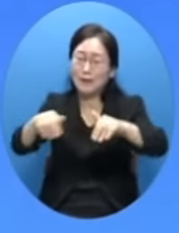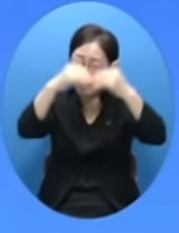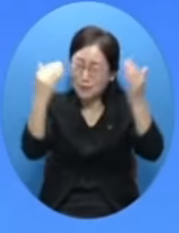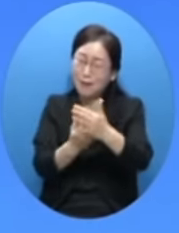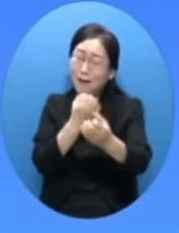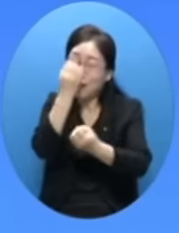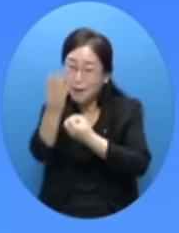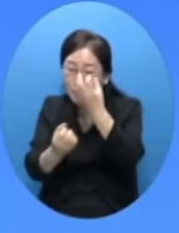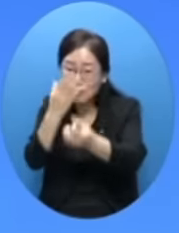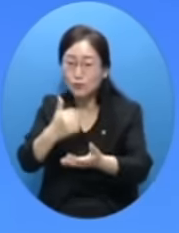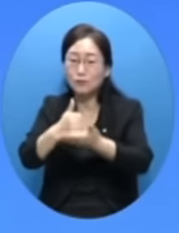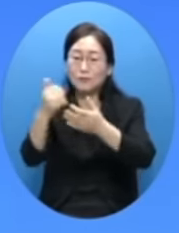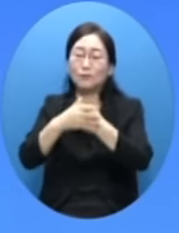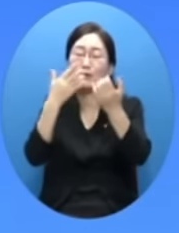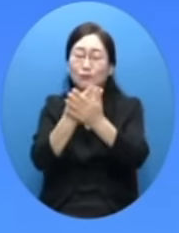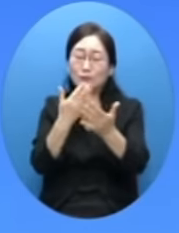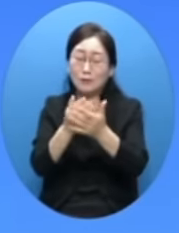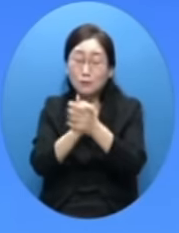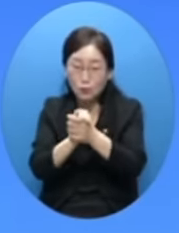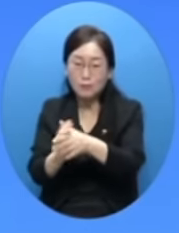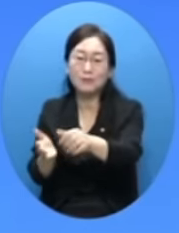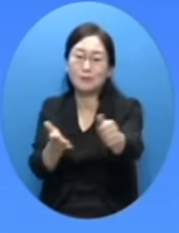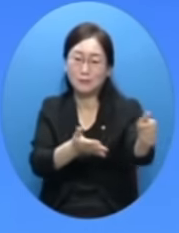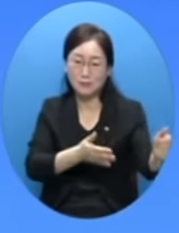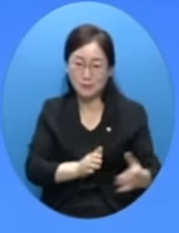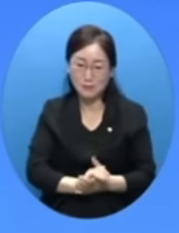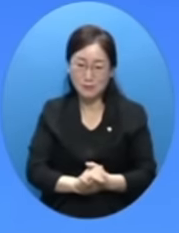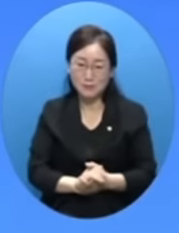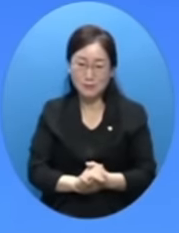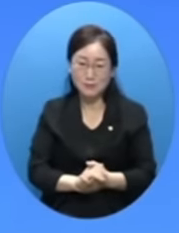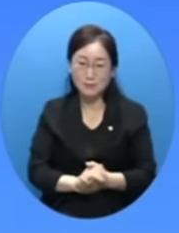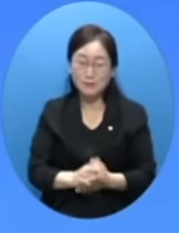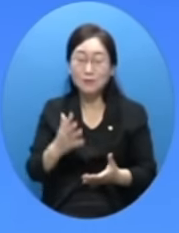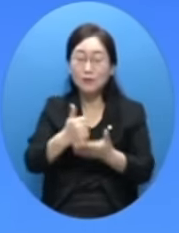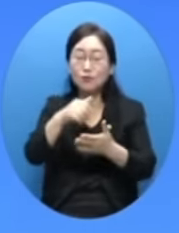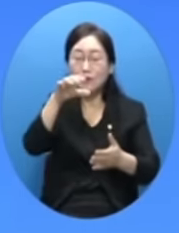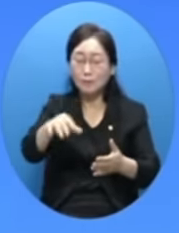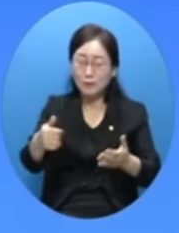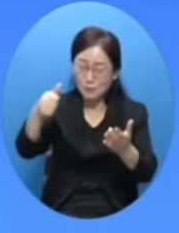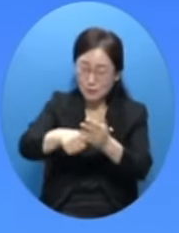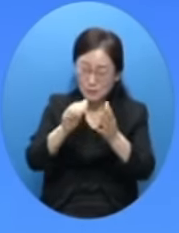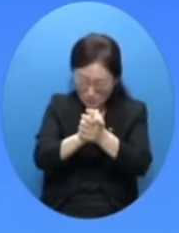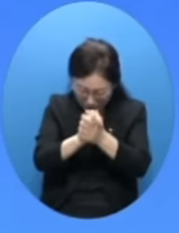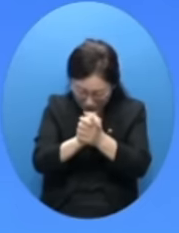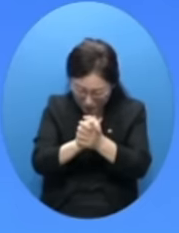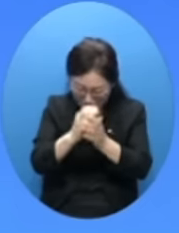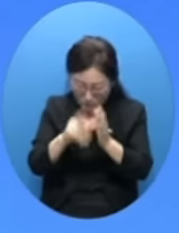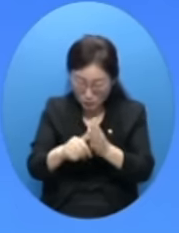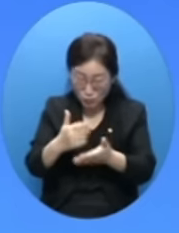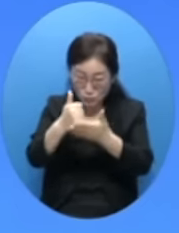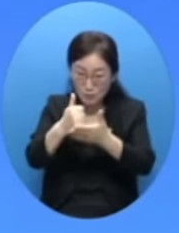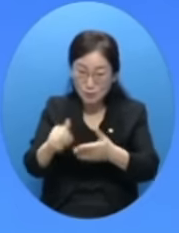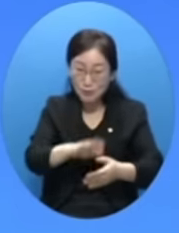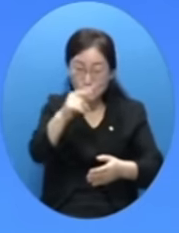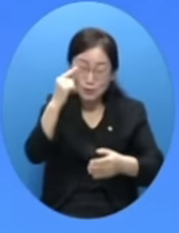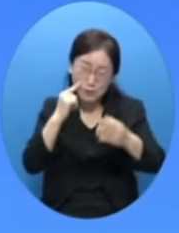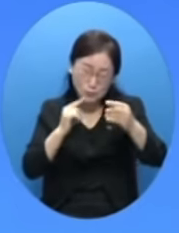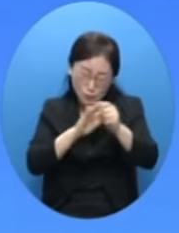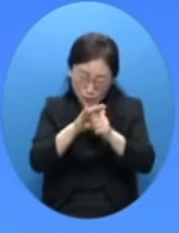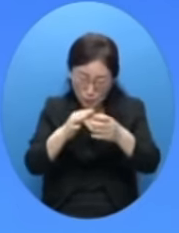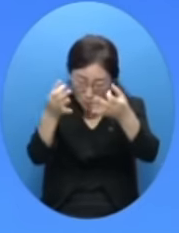아뢰고 주의 도우심을 간구하는 여러분 되기를 바랍니다. 주 앞에 엎드려 눈물로 기도할 때 주께서 우리에게 해서 눈물의